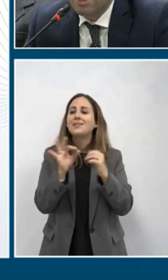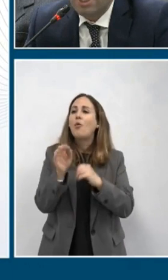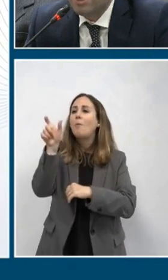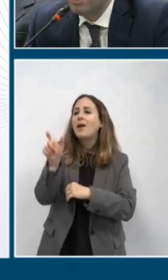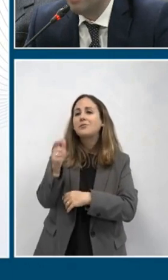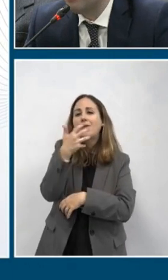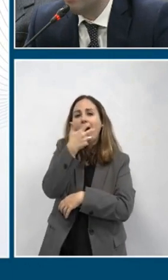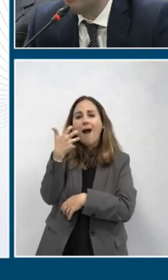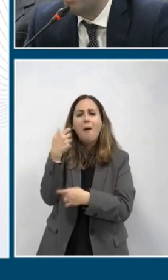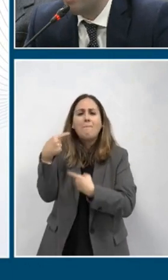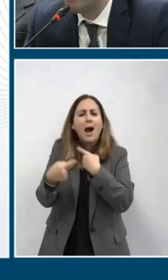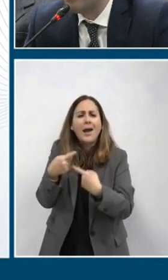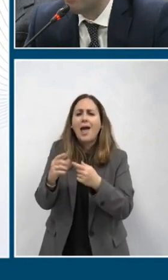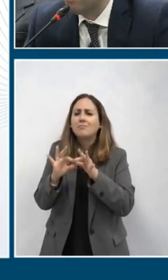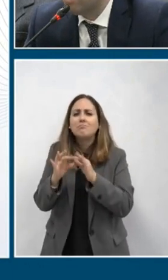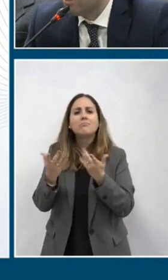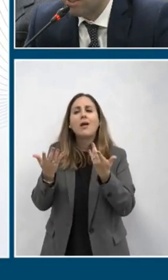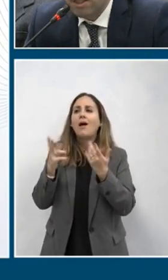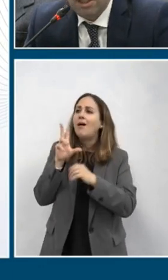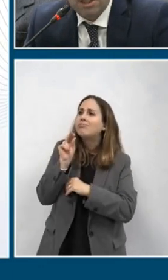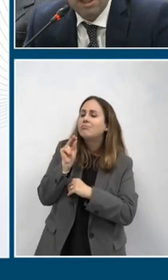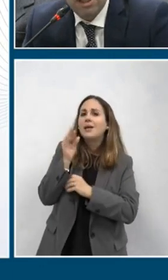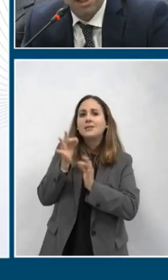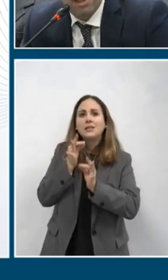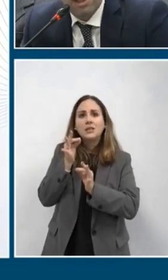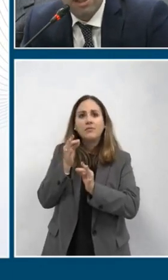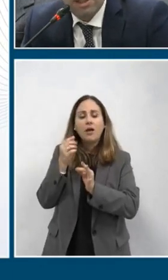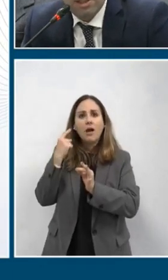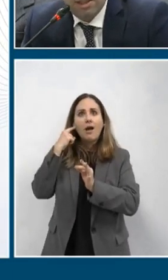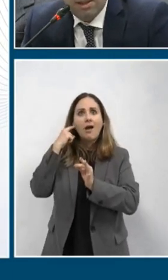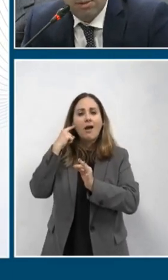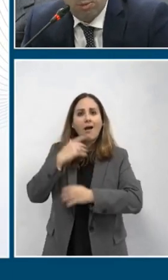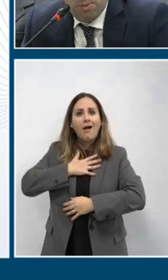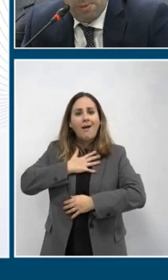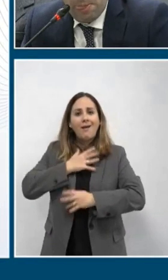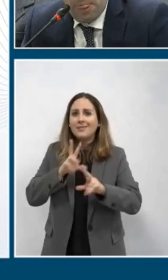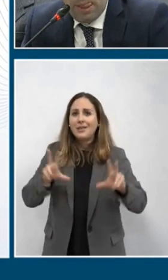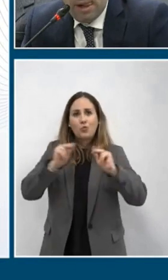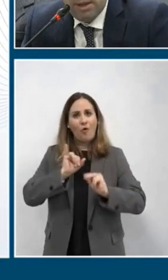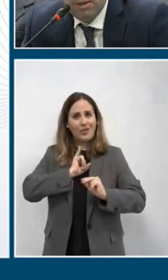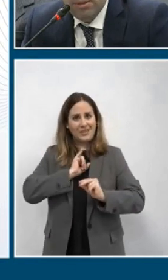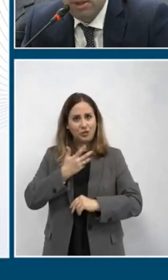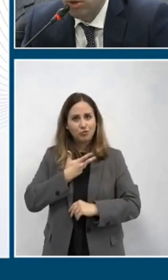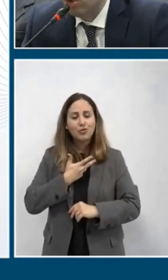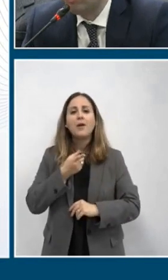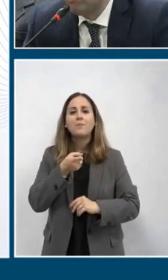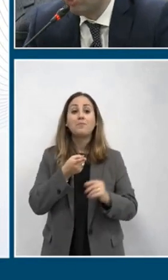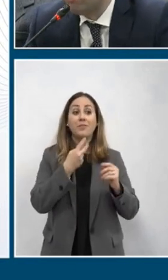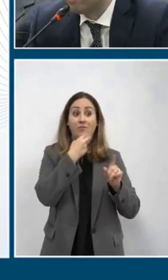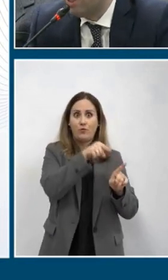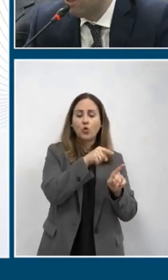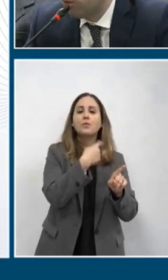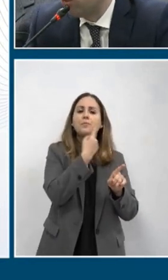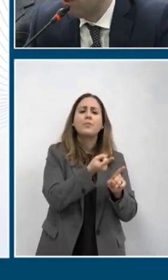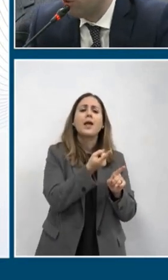che che riesce a riessere se stessa l'amore della mamma Stai bene sono